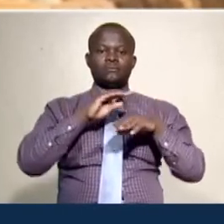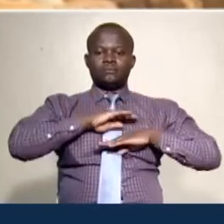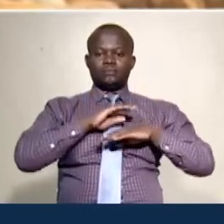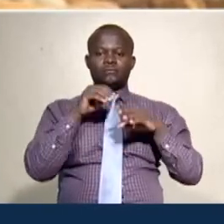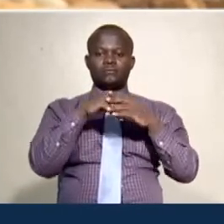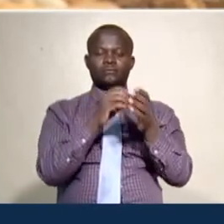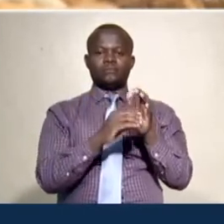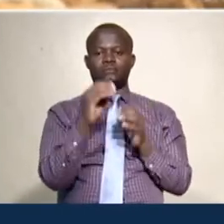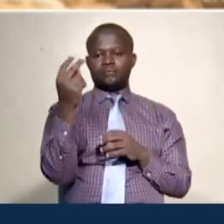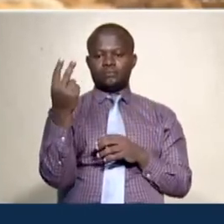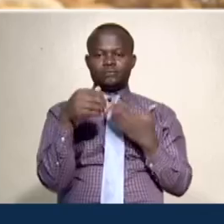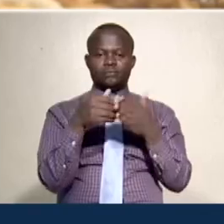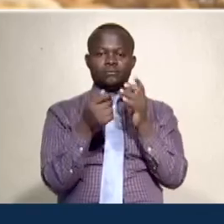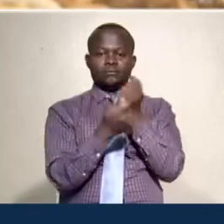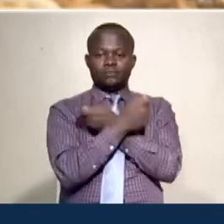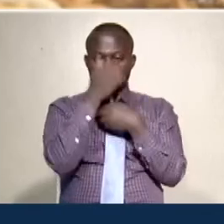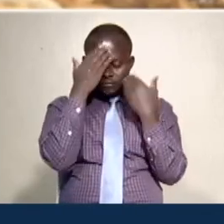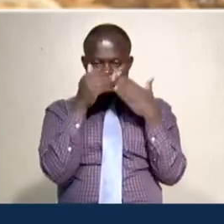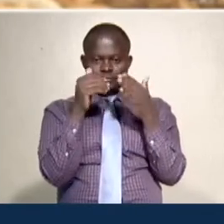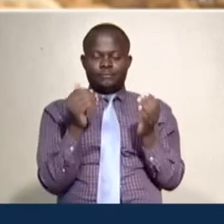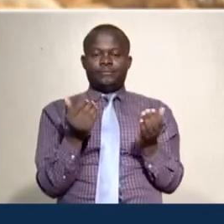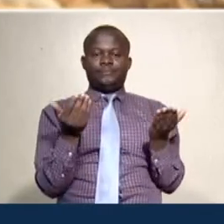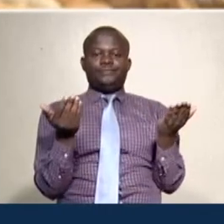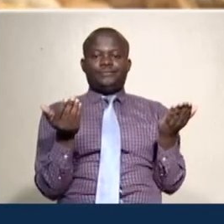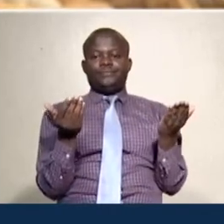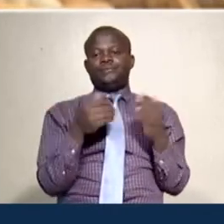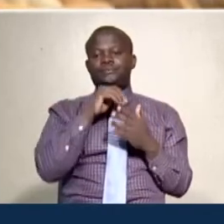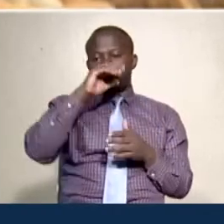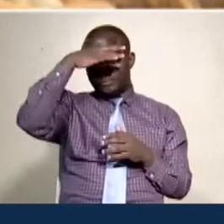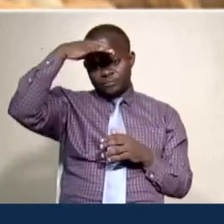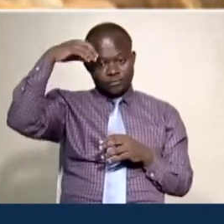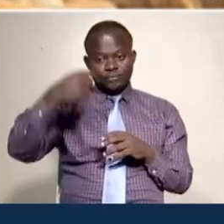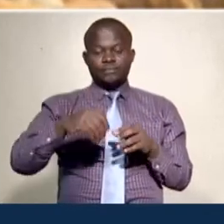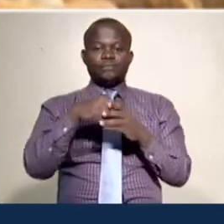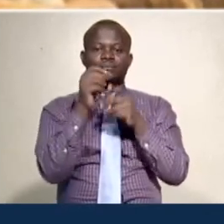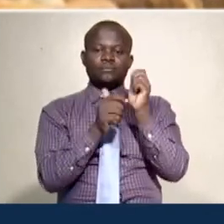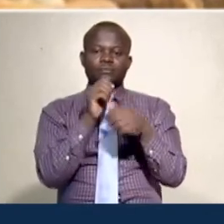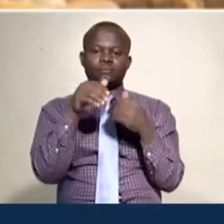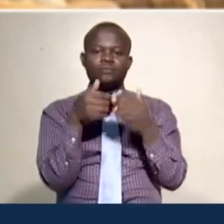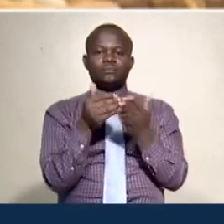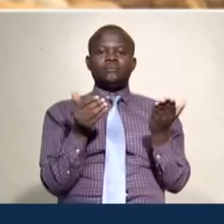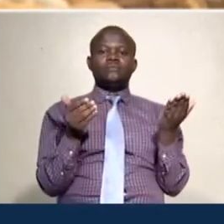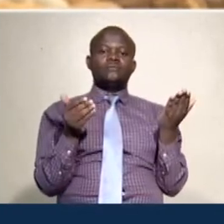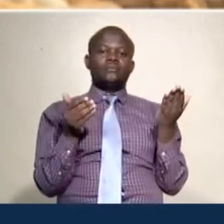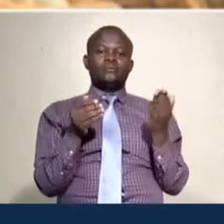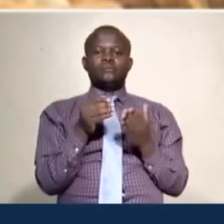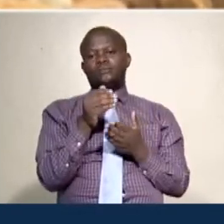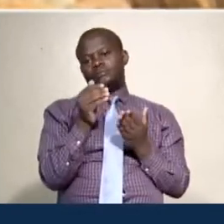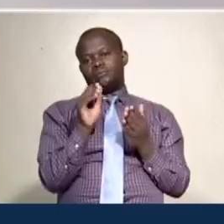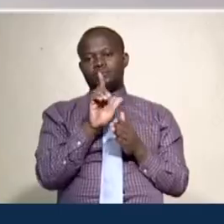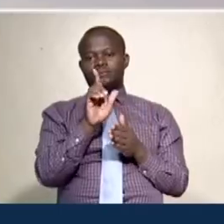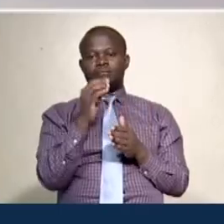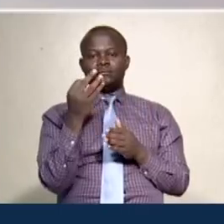kabiri ubu twarahindutse kubugirira abana bitangoye amata ndakama ya kidi kayafata litiro ni